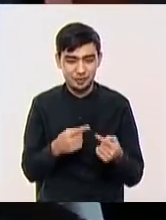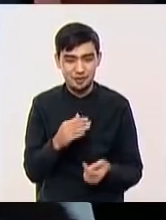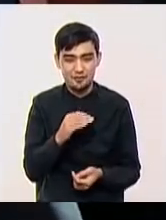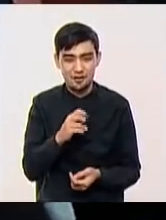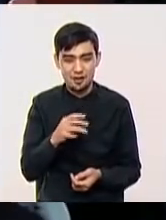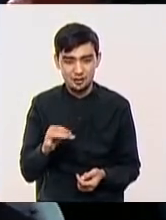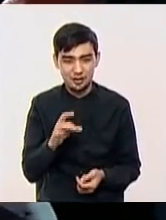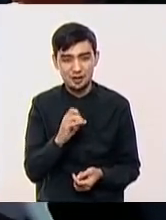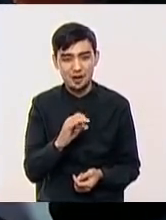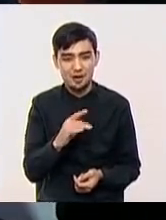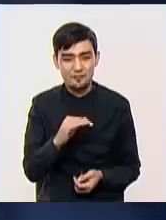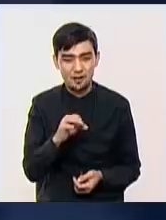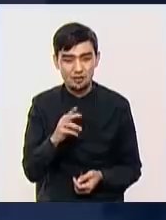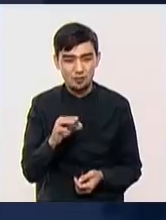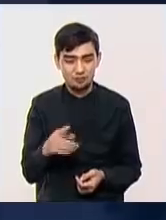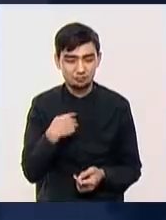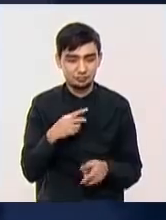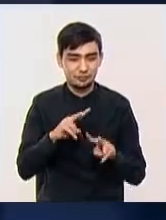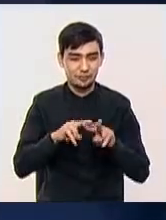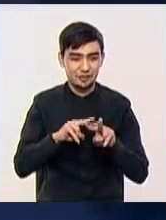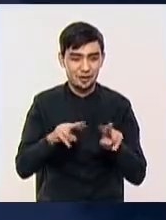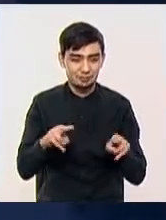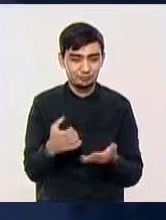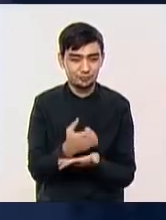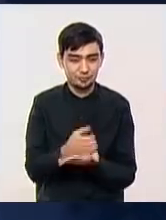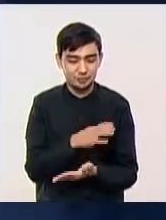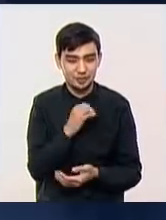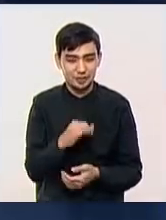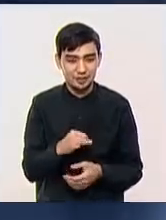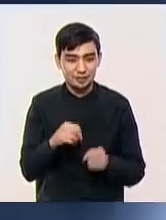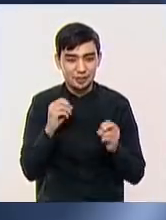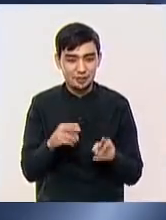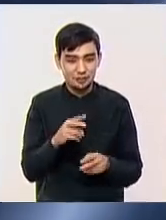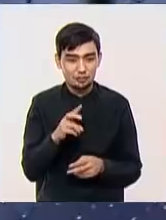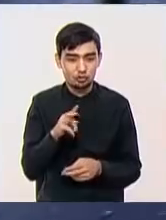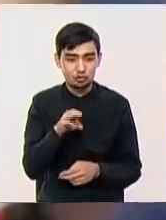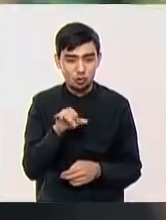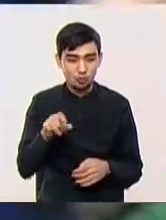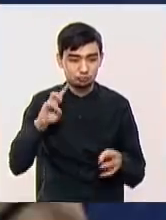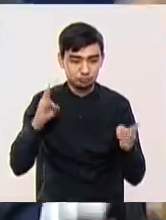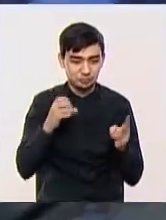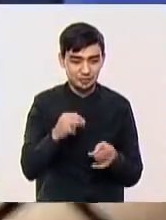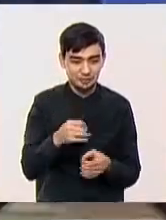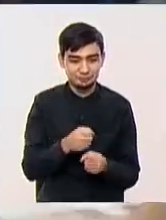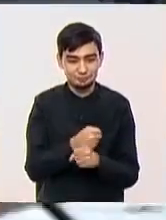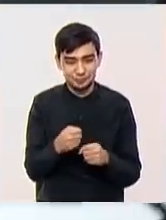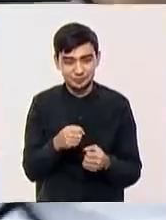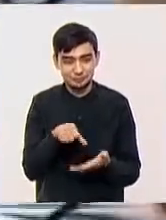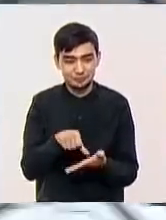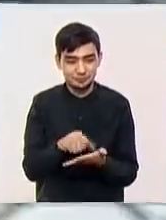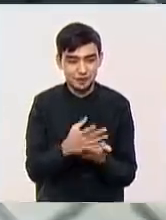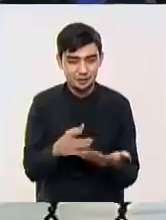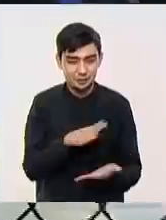Фаниль Рафиков бұл турнирдің жұлдызы десек те болады. Баспасөз конференцияларында шоу жасай, соған лайық октагонда да өнер